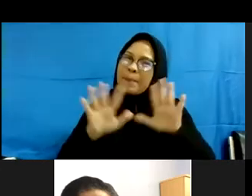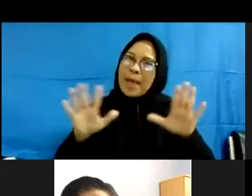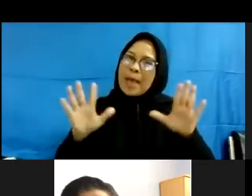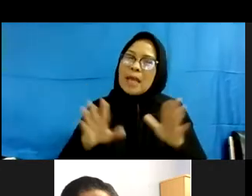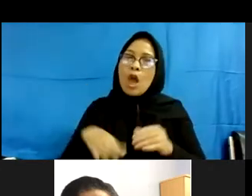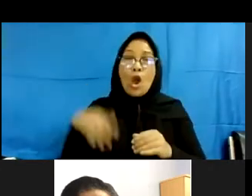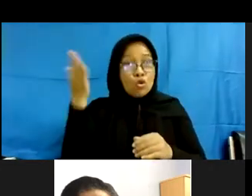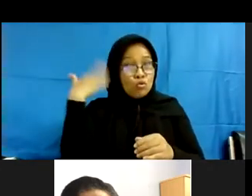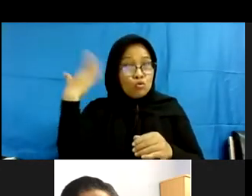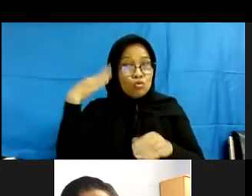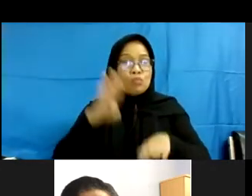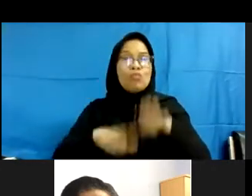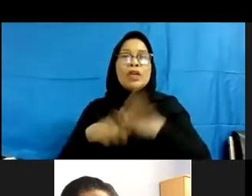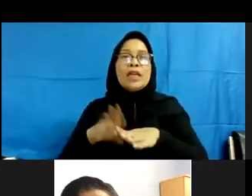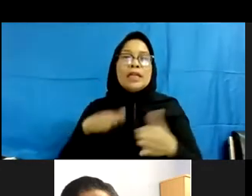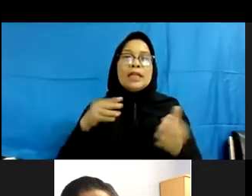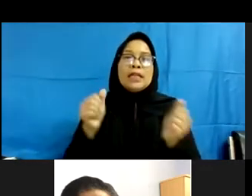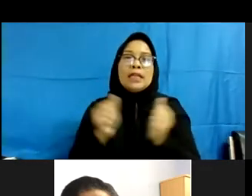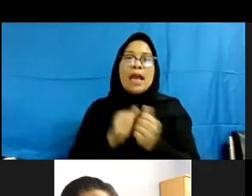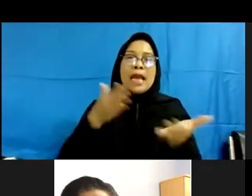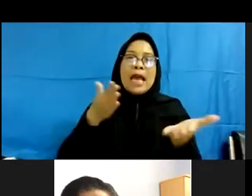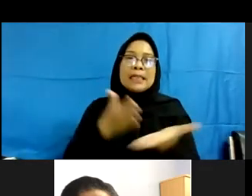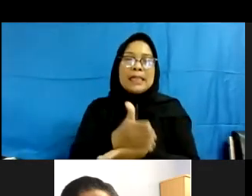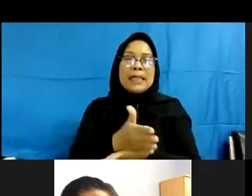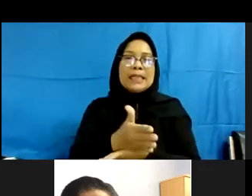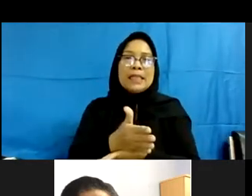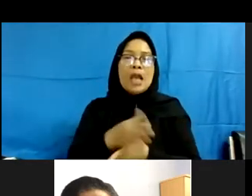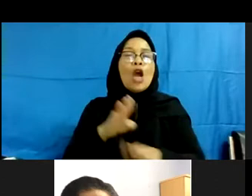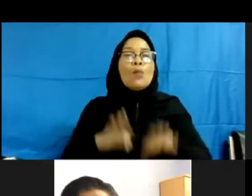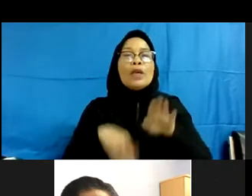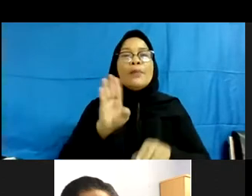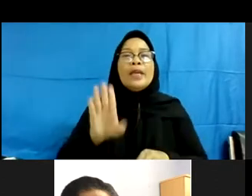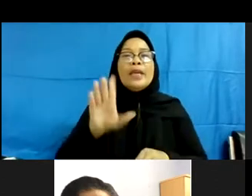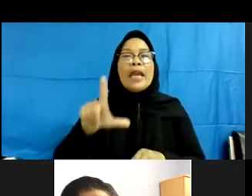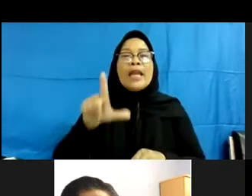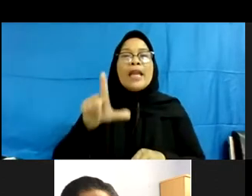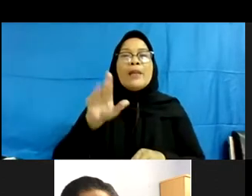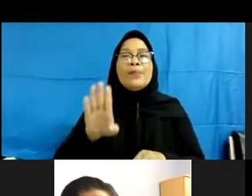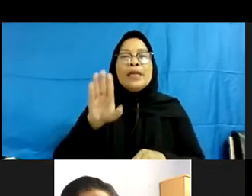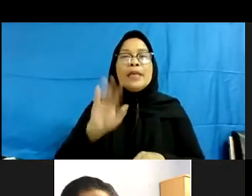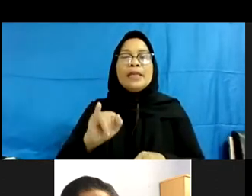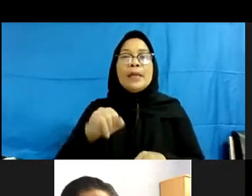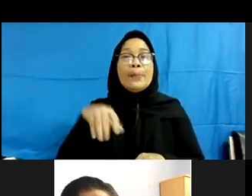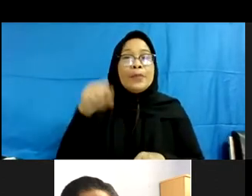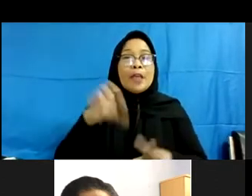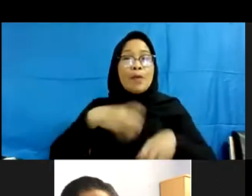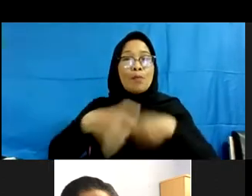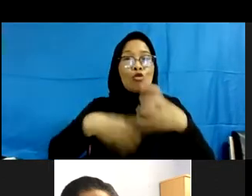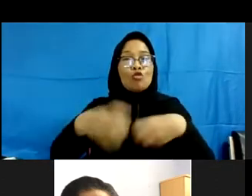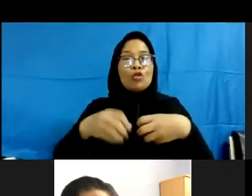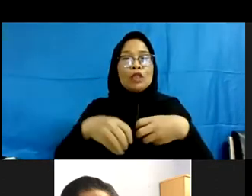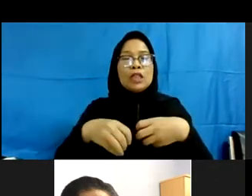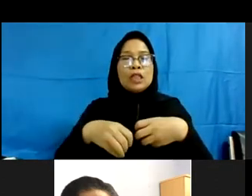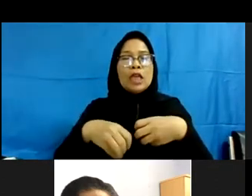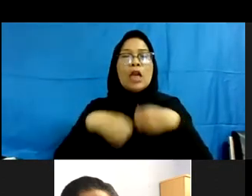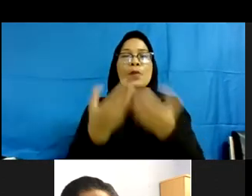buku Braille, makanya sangat penting sekali keberadaan BLBI ya, Bioso ya, untuk bisa memproduksi dan mendistribusikan